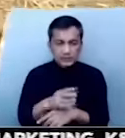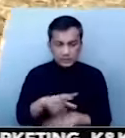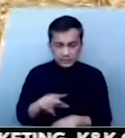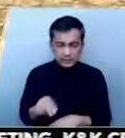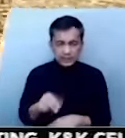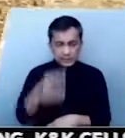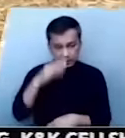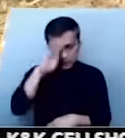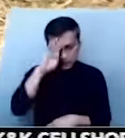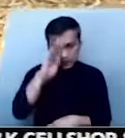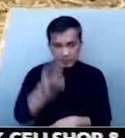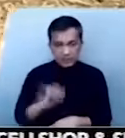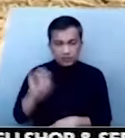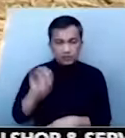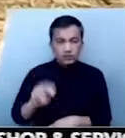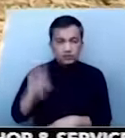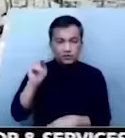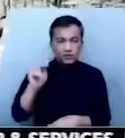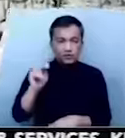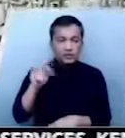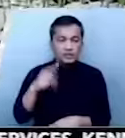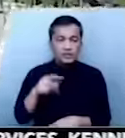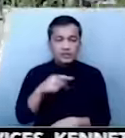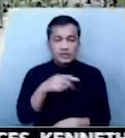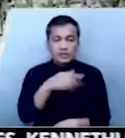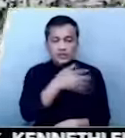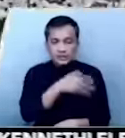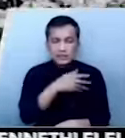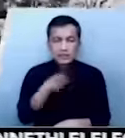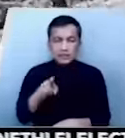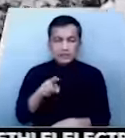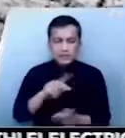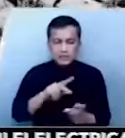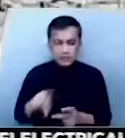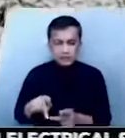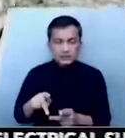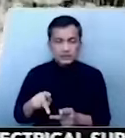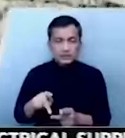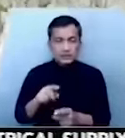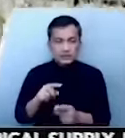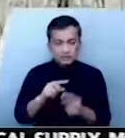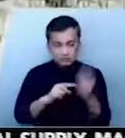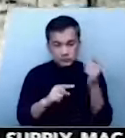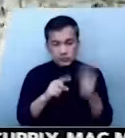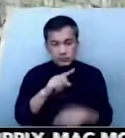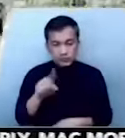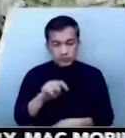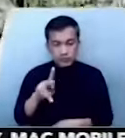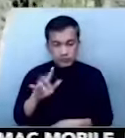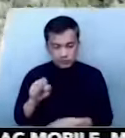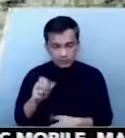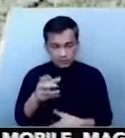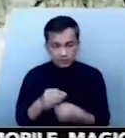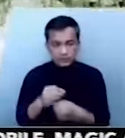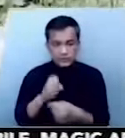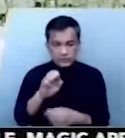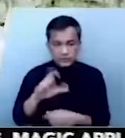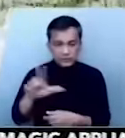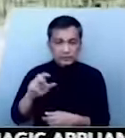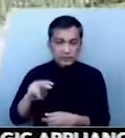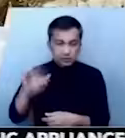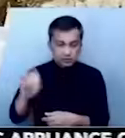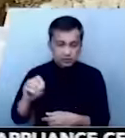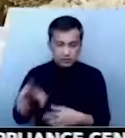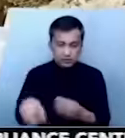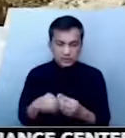Norte, Kalinga, Palawan at Zambales, bunsod ng El Niño. Kabilang sa inihandang solusyon ng gobyerno, ang